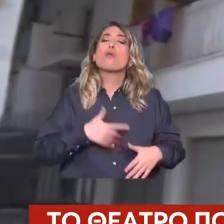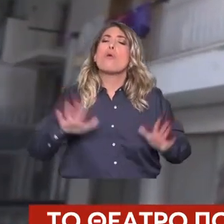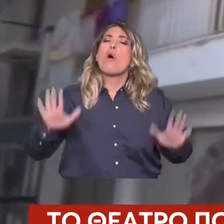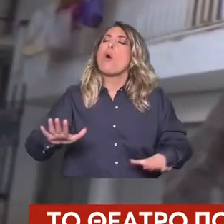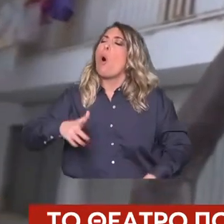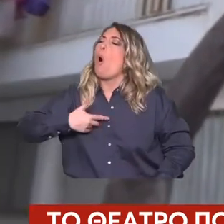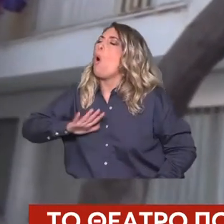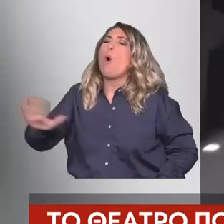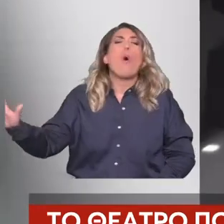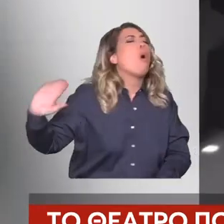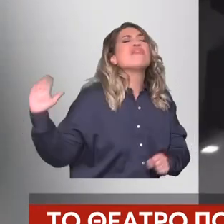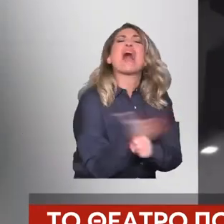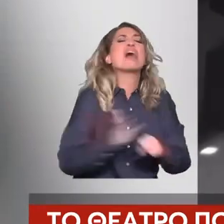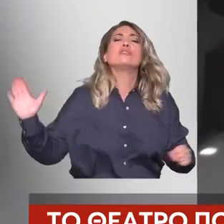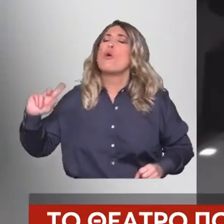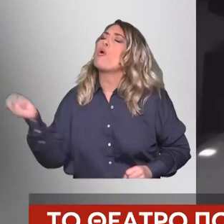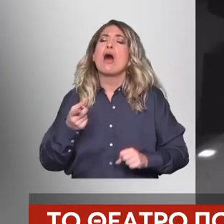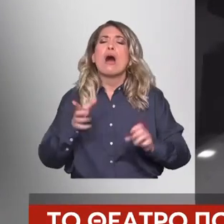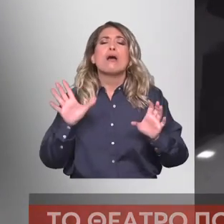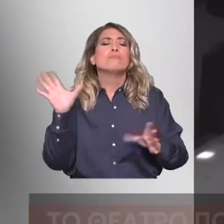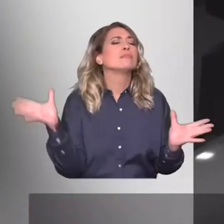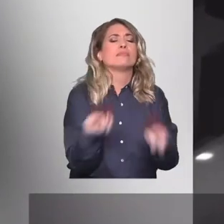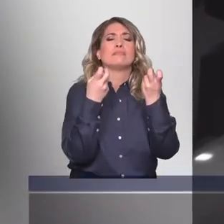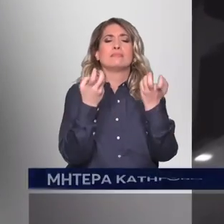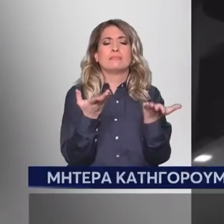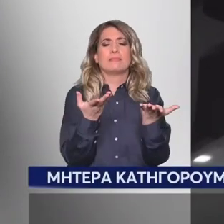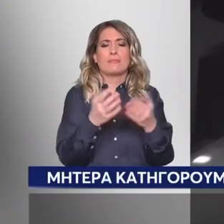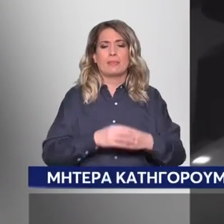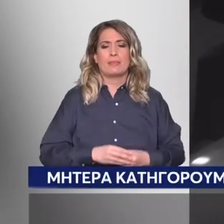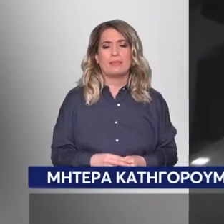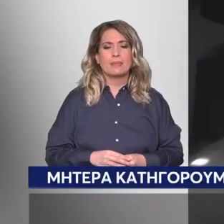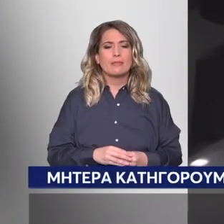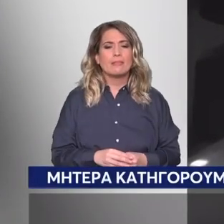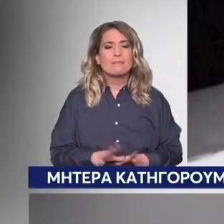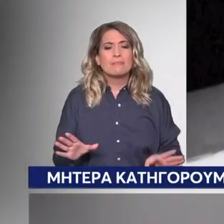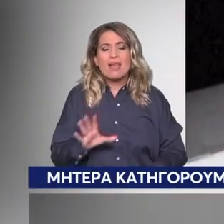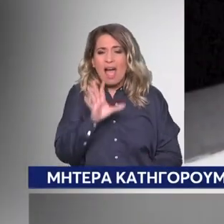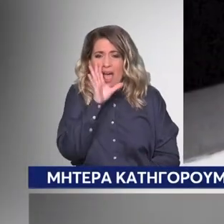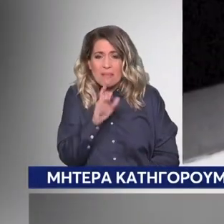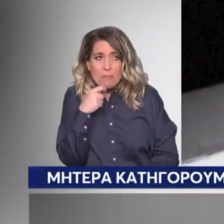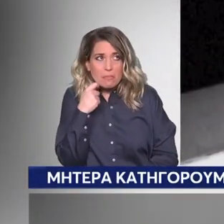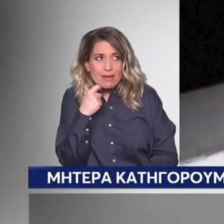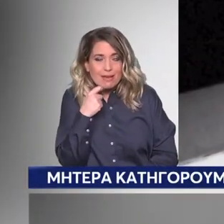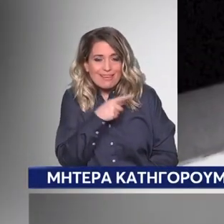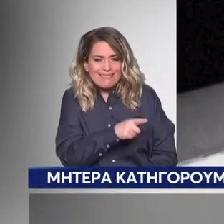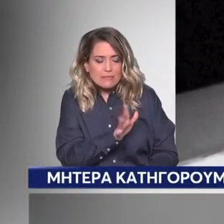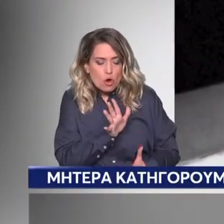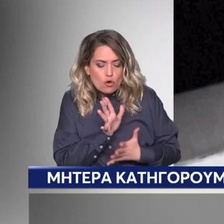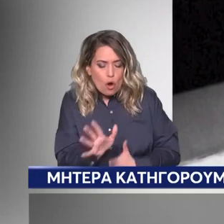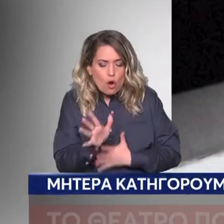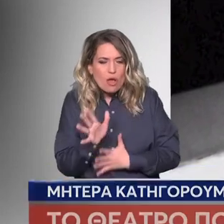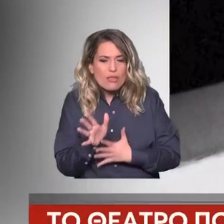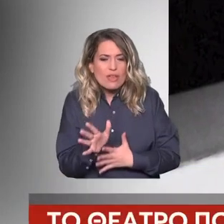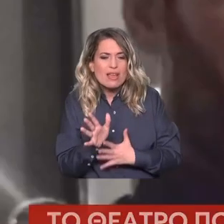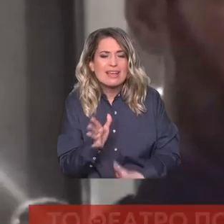και θα βρω τι έχει γίνει. Δεν μπορούσα ποτέ να καταλάβω πόσο θα κοροϊδεύει τόσο πολύ έναν άνθρωπο. Μία